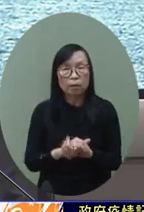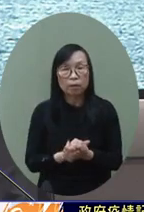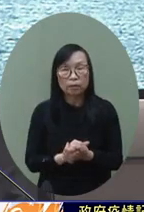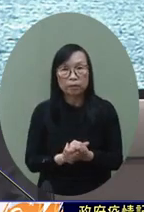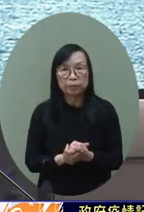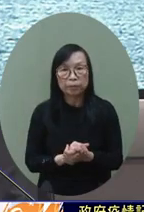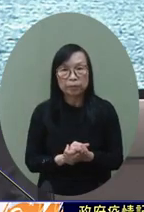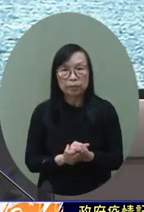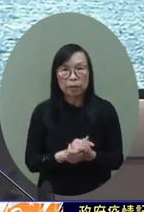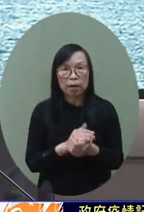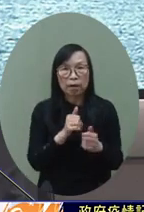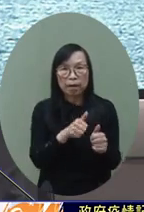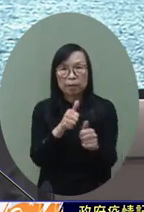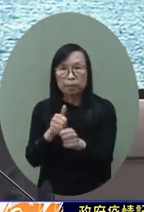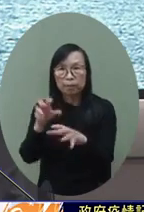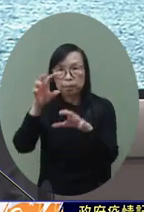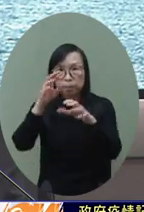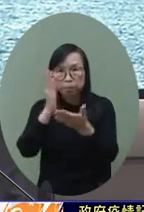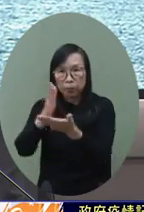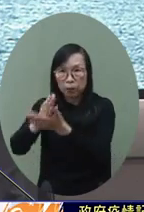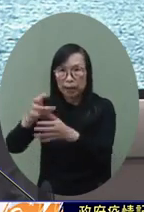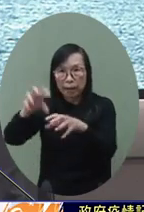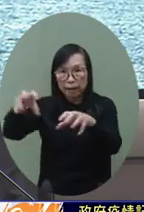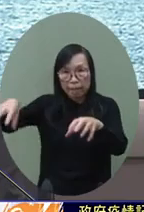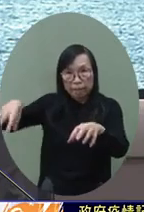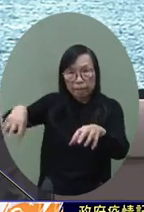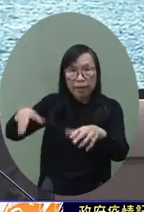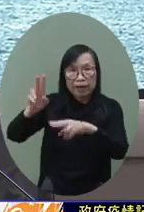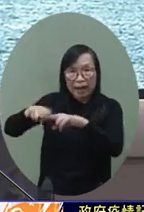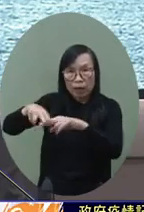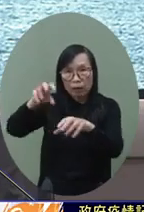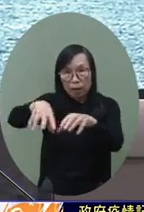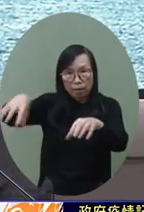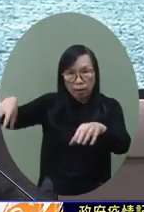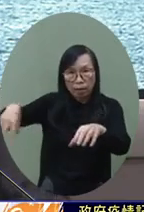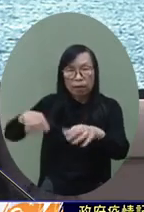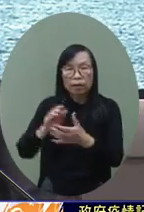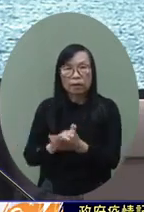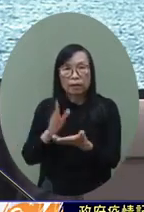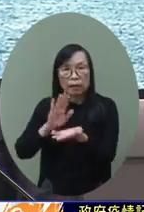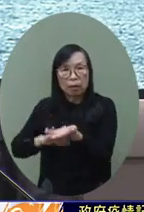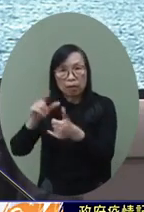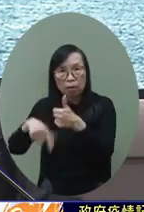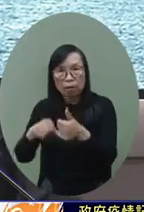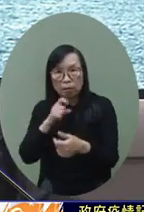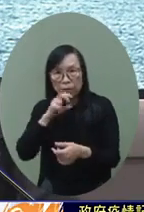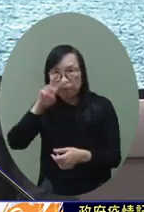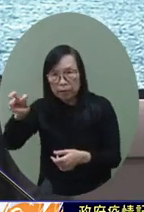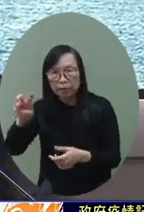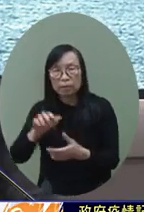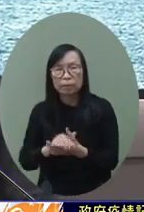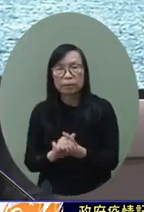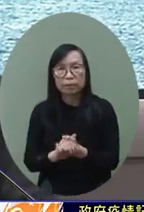住不同的省市啦，或者係喺內地的省市，佢有一啲個案的發現咧，